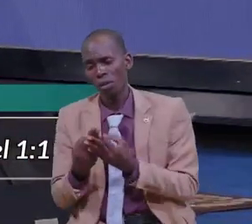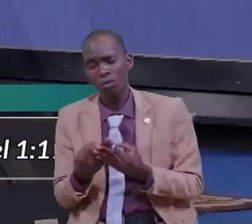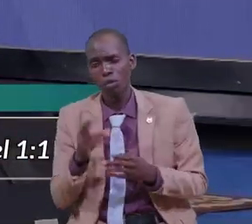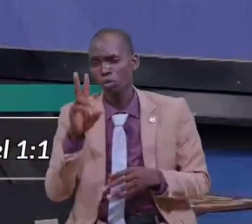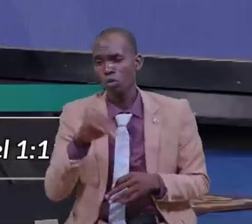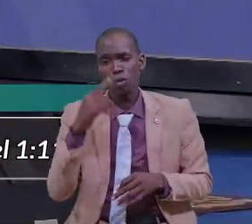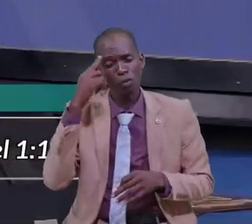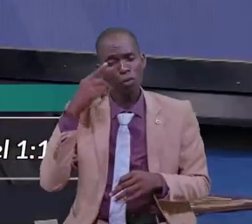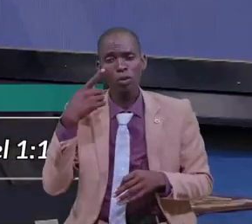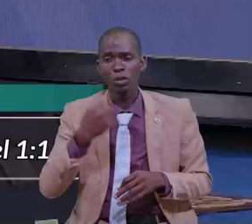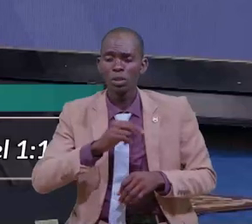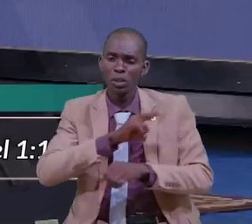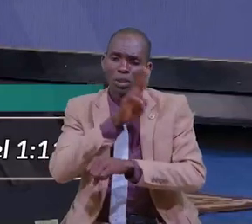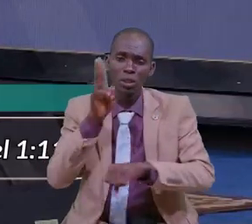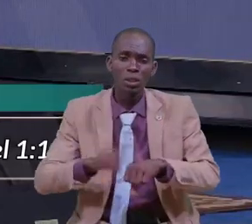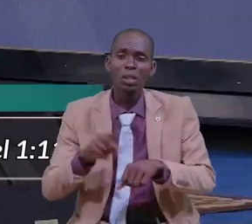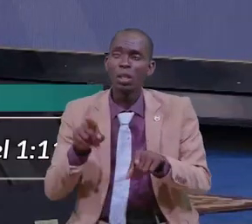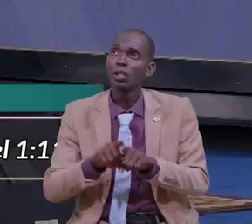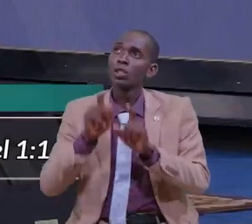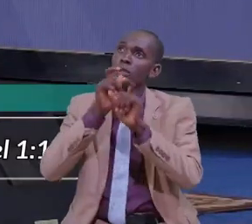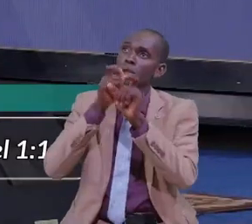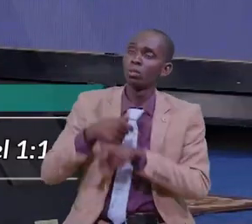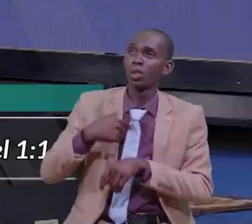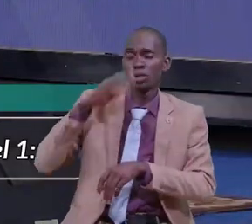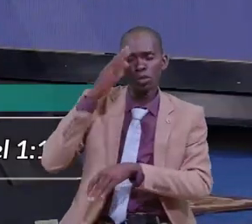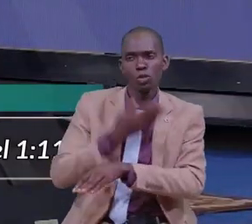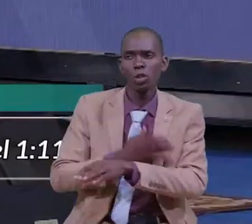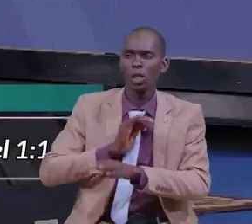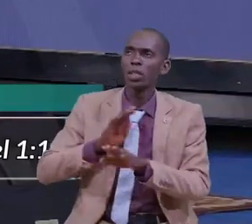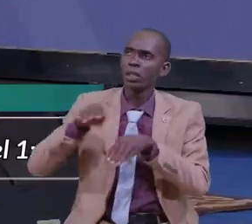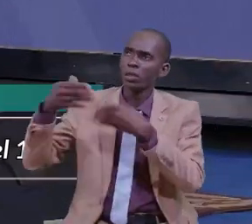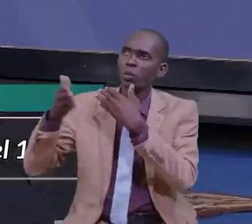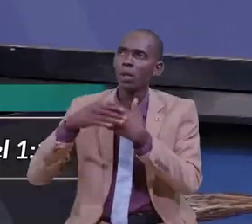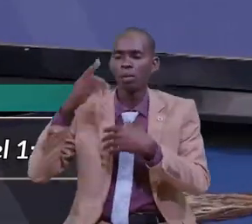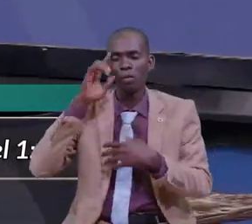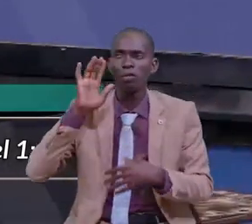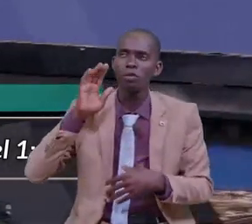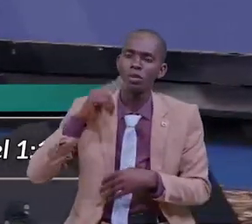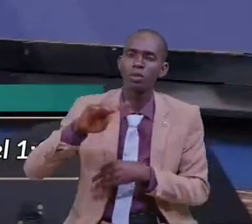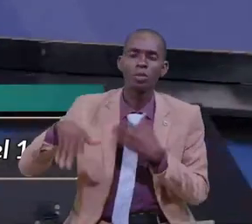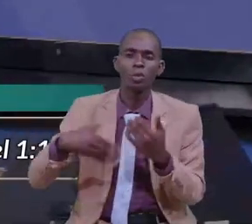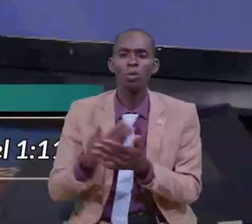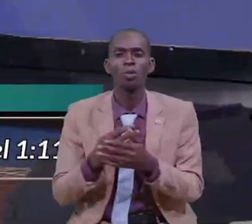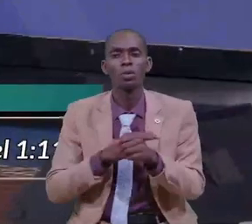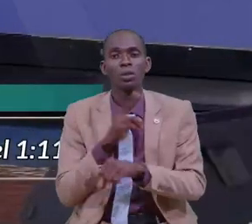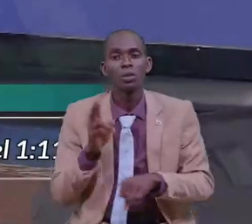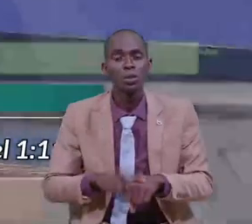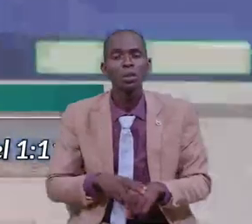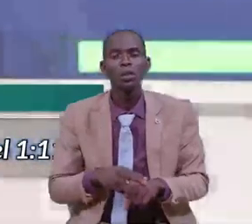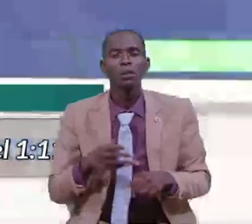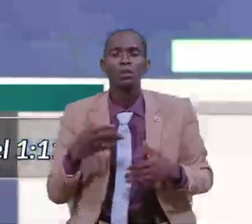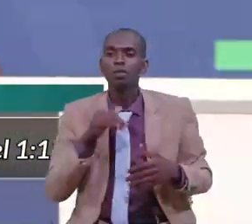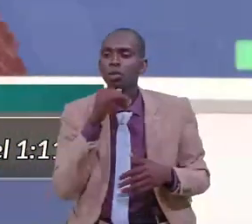Je le donnerai comme don à toi. Et tu vas l'utiliser pour la nation. Que ta consécration